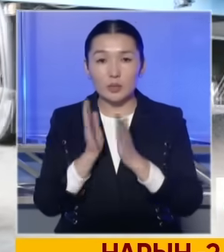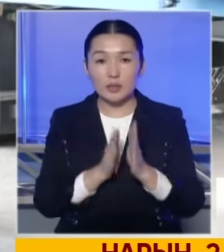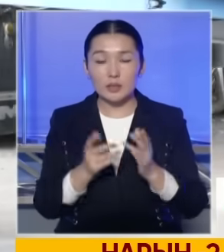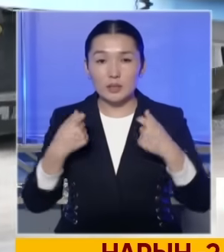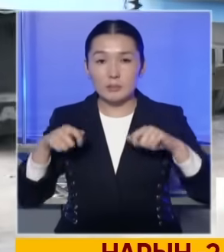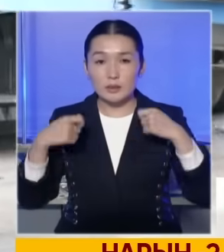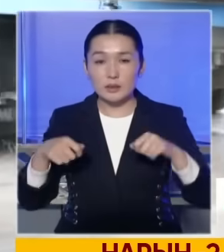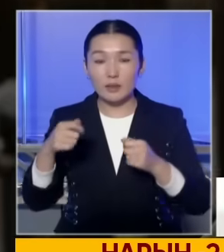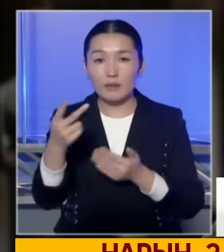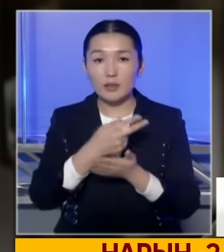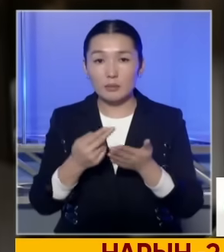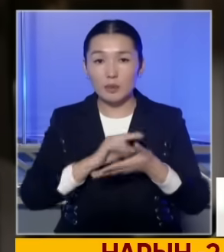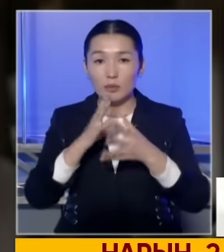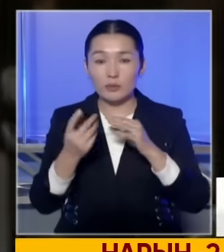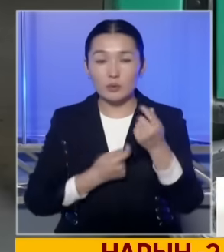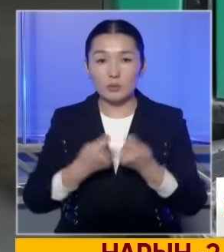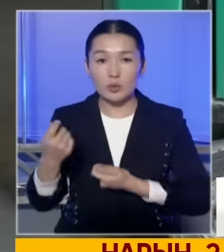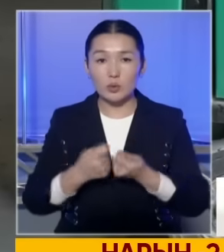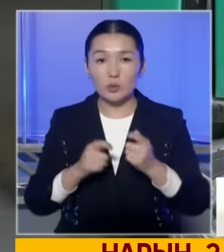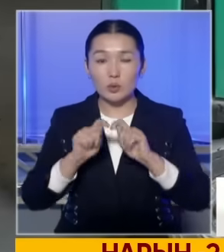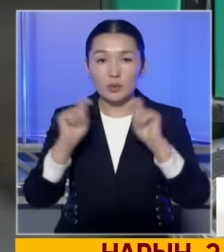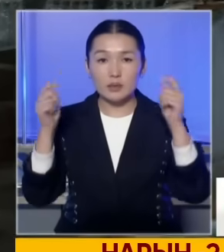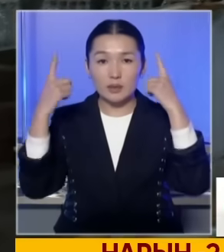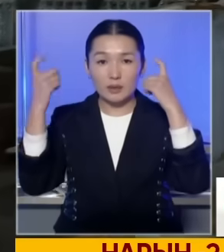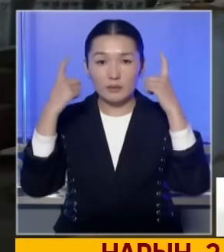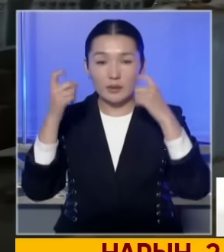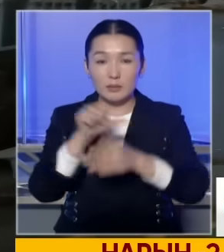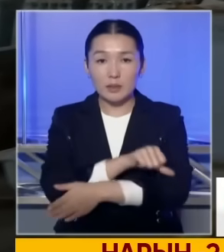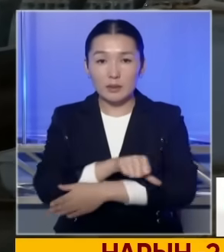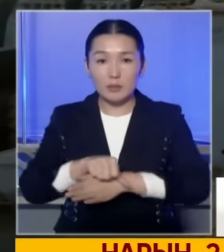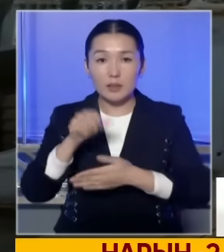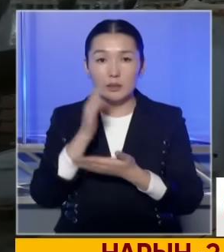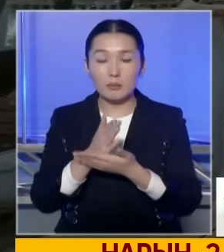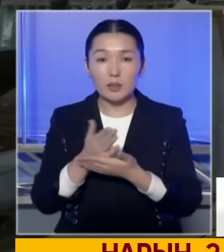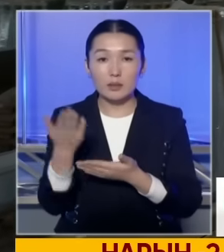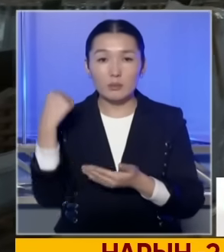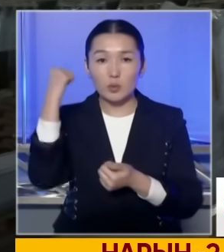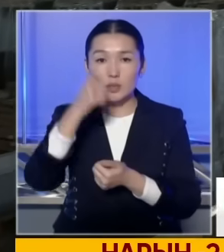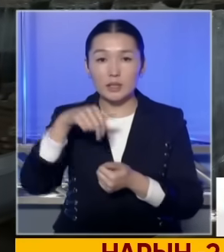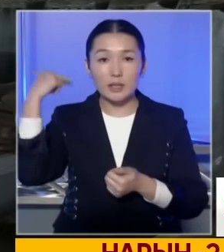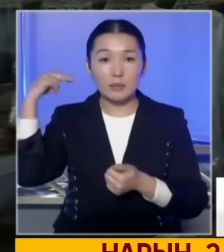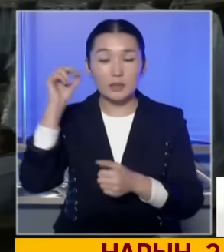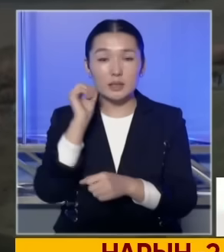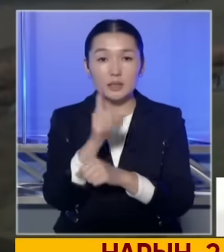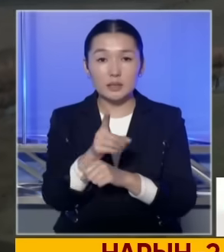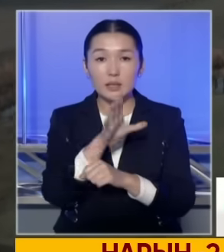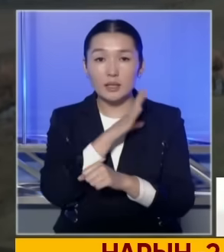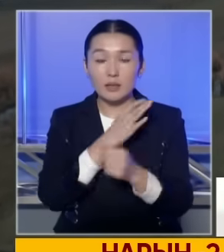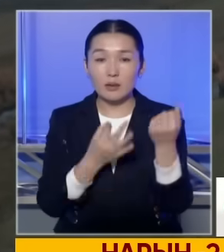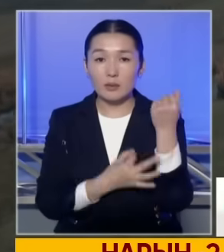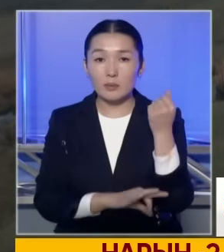маркалоо сыяктуу салыктык башкаруу боюнча ачык маалыматтар порталы бар. Өткөн аптада мамлекет башчысы тарабынан тапшырма берилгенден